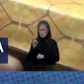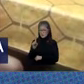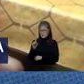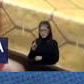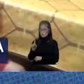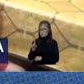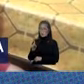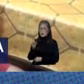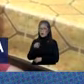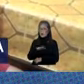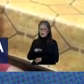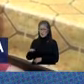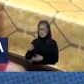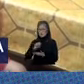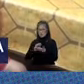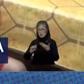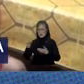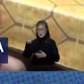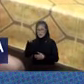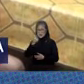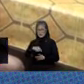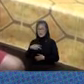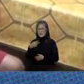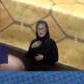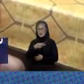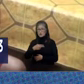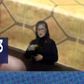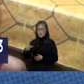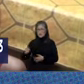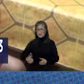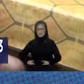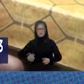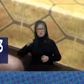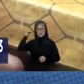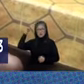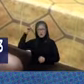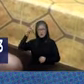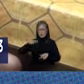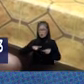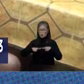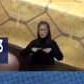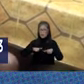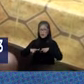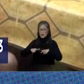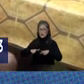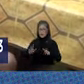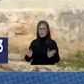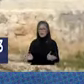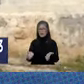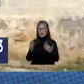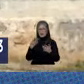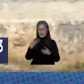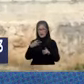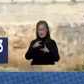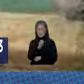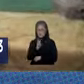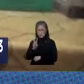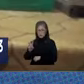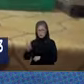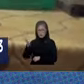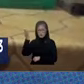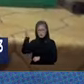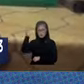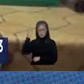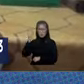yang mampu meraih peringkat pertama pada kompetisi tersebut. Semenjak ABG didirikan sejak 2003 silam.